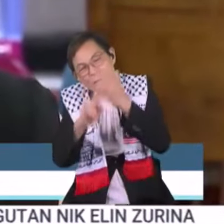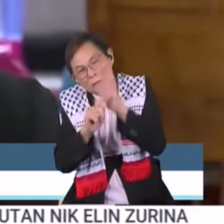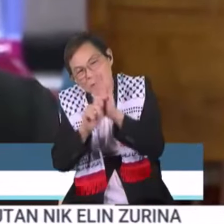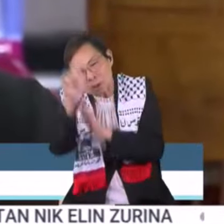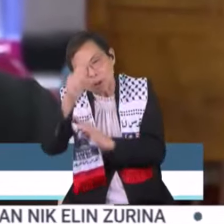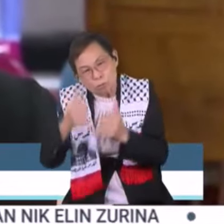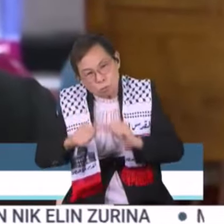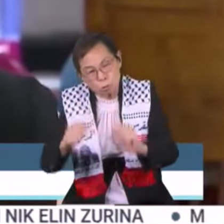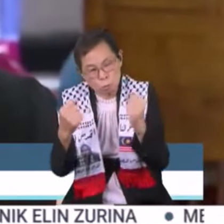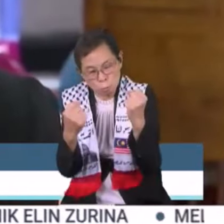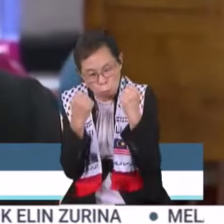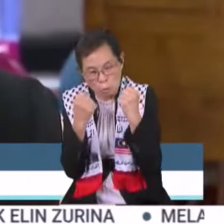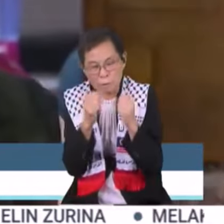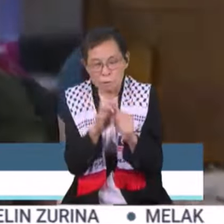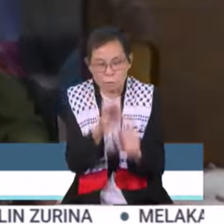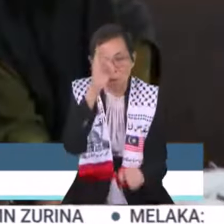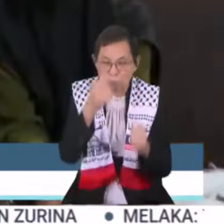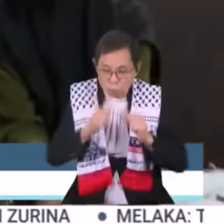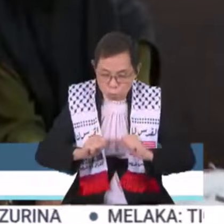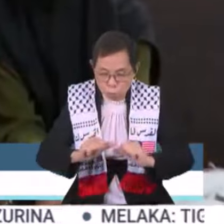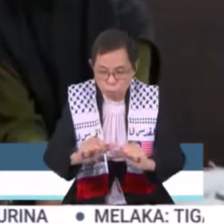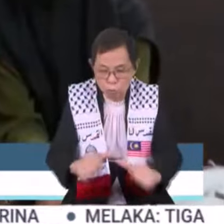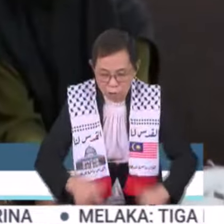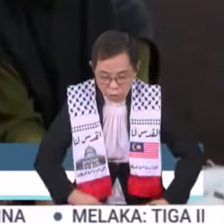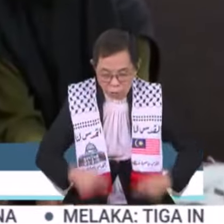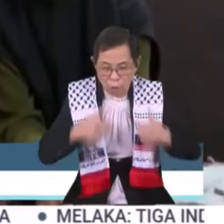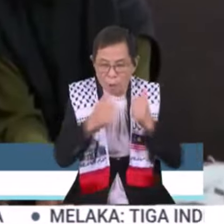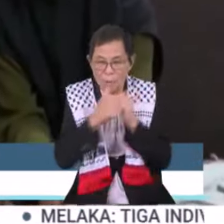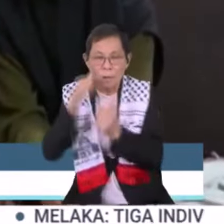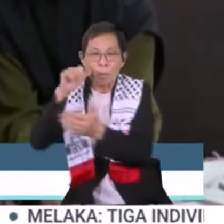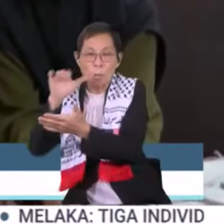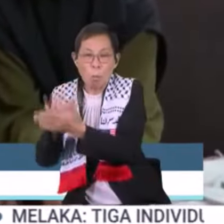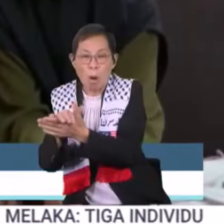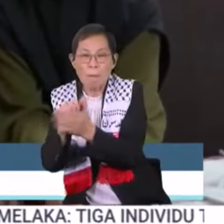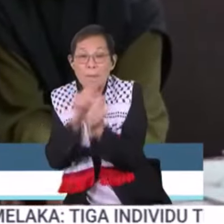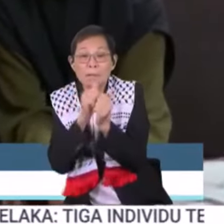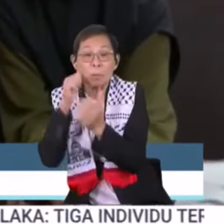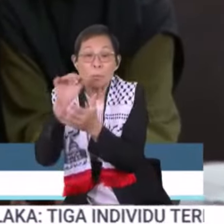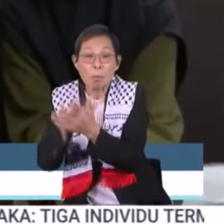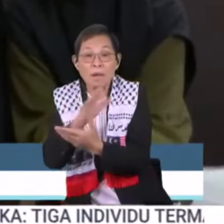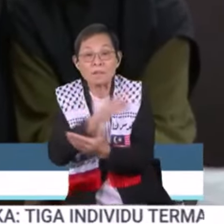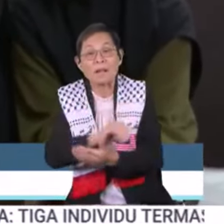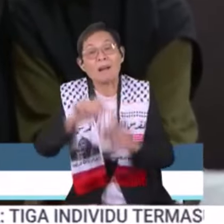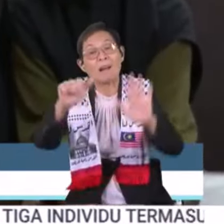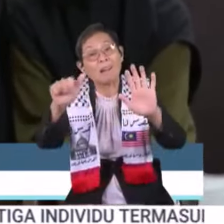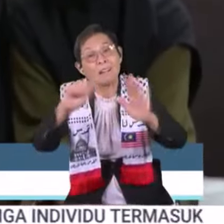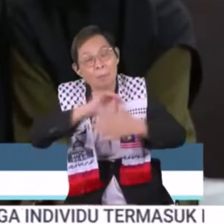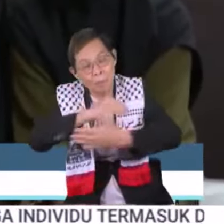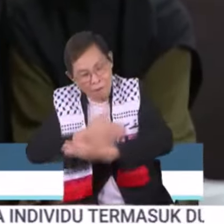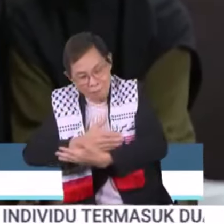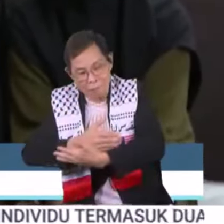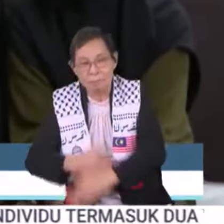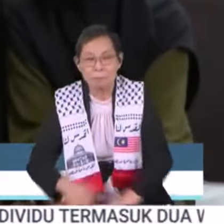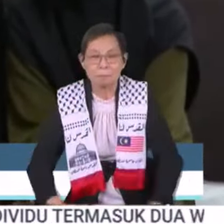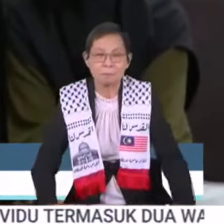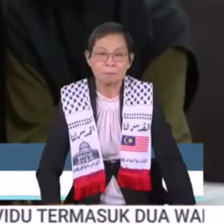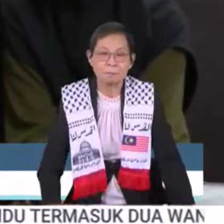tinggi, terus cekal dan bersemangat meneruskan kehidupan bersama isteri dan 6 anaknya.